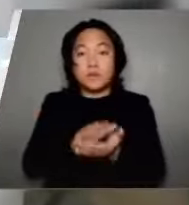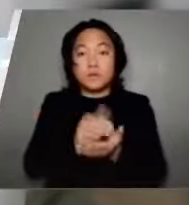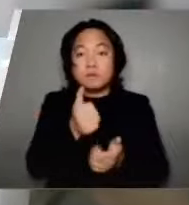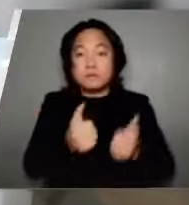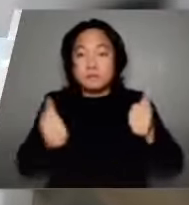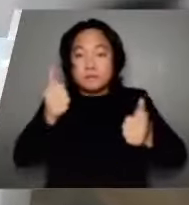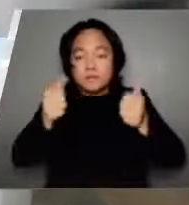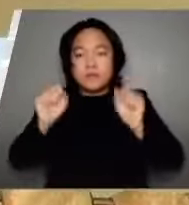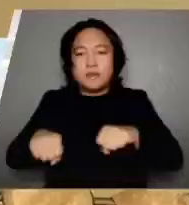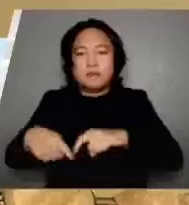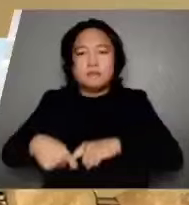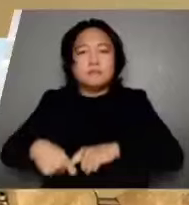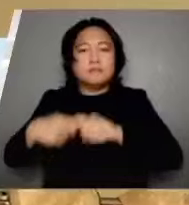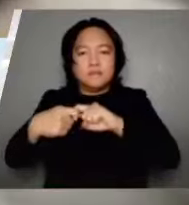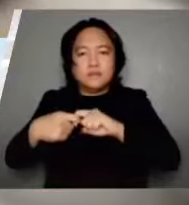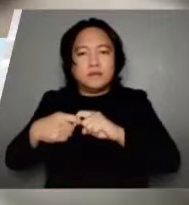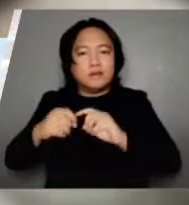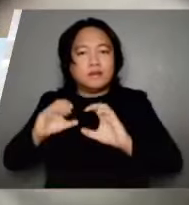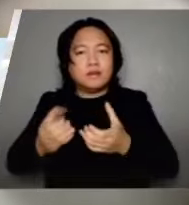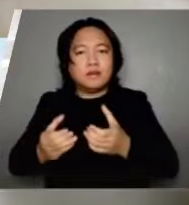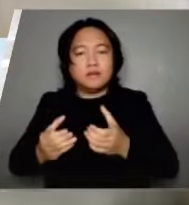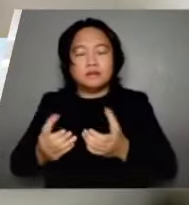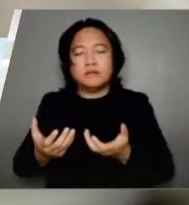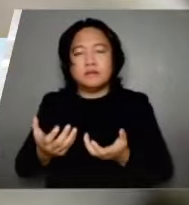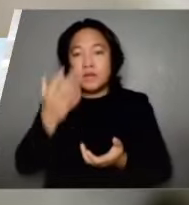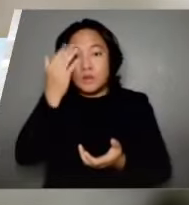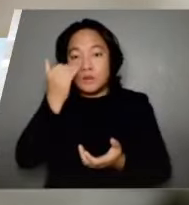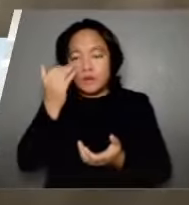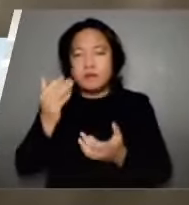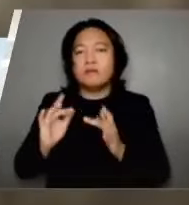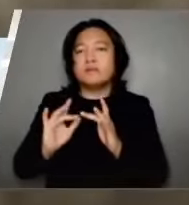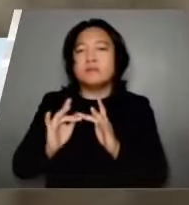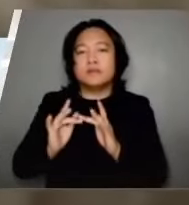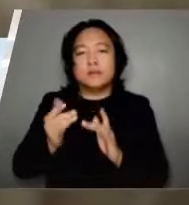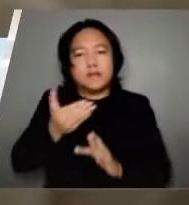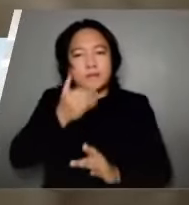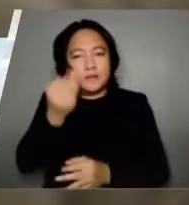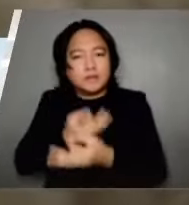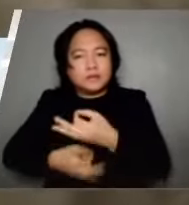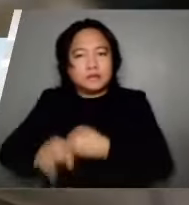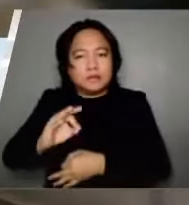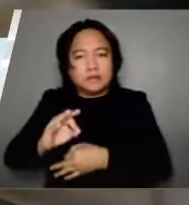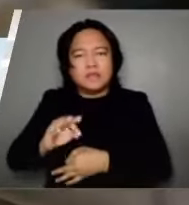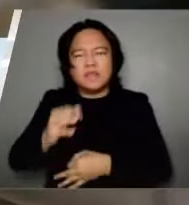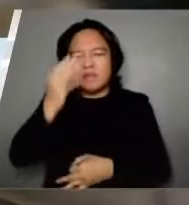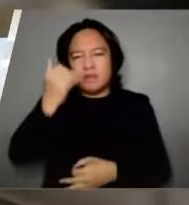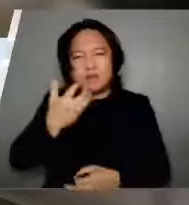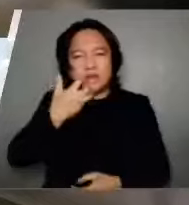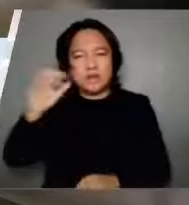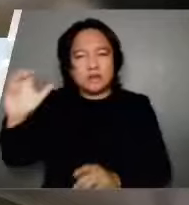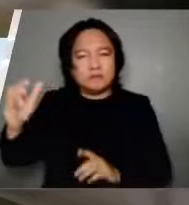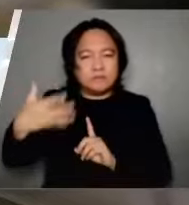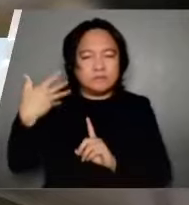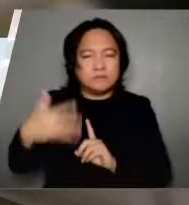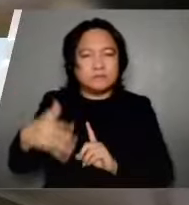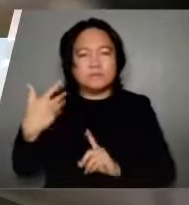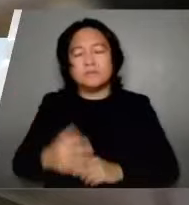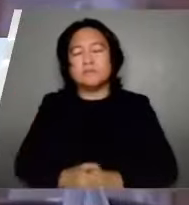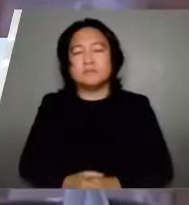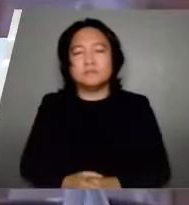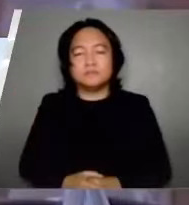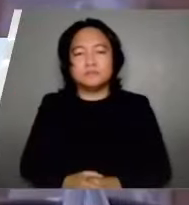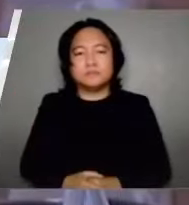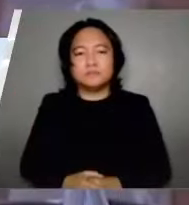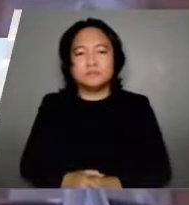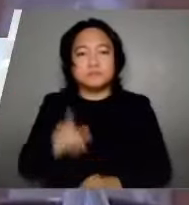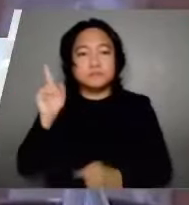o mag-shift sa alternative delivery, kaya hiling nila ang mas detalyadong heat index mula sa PAGASA. May suggest to PAGASA to